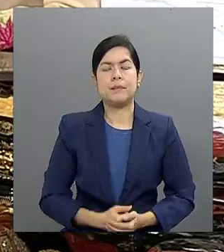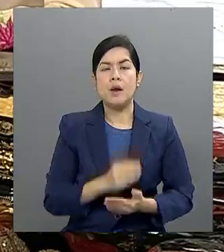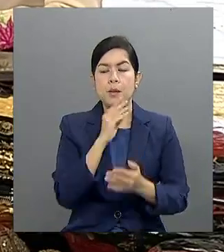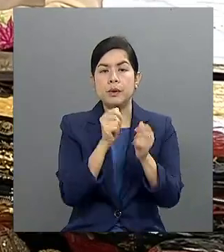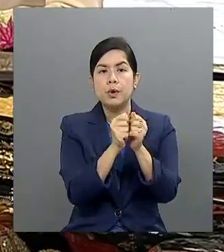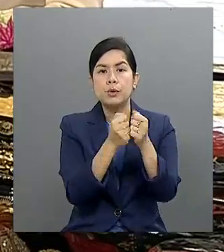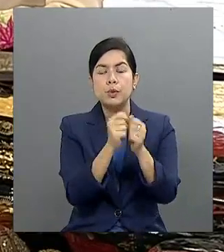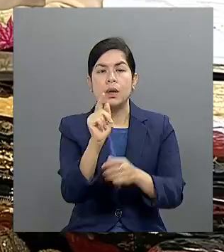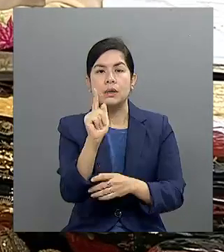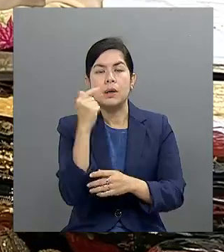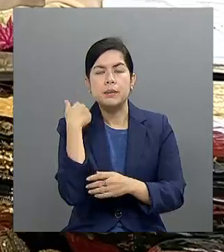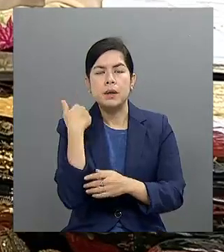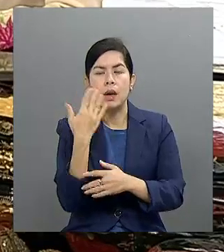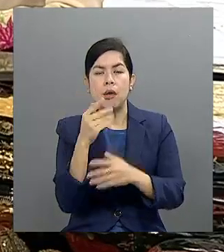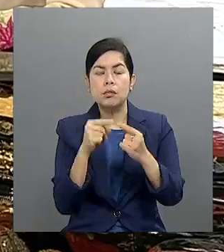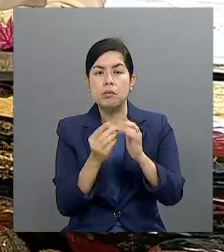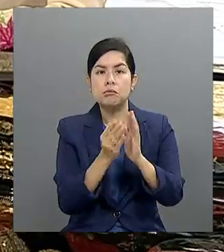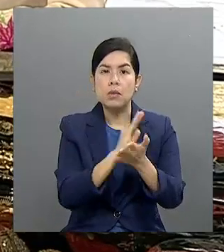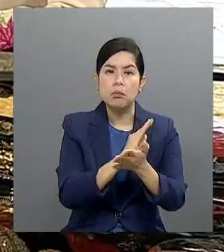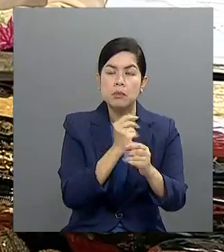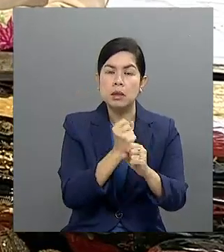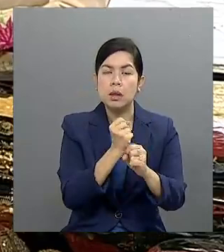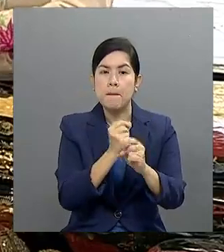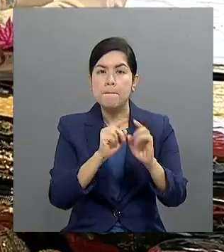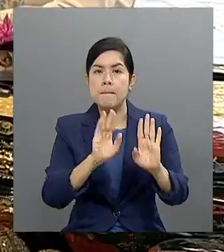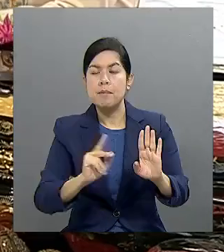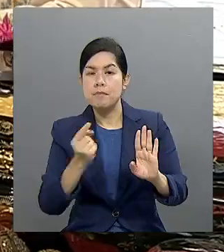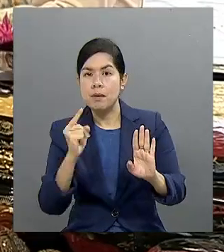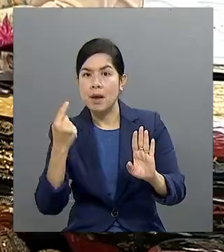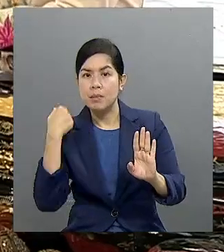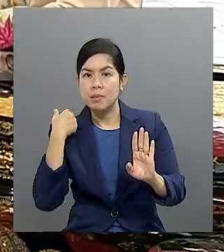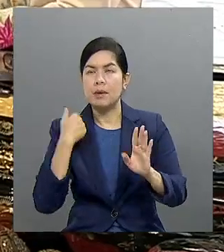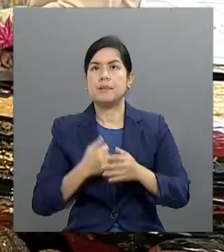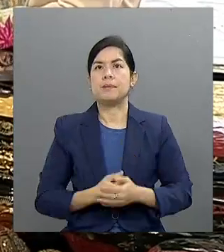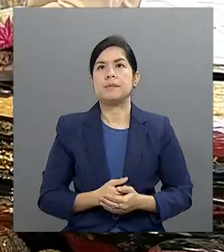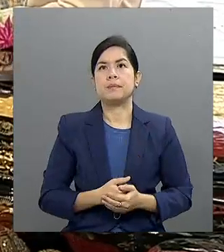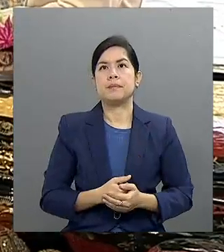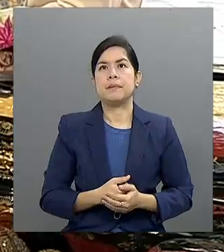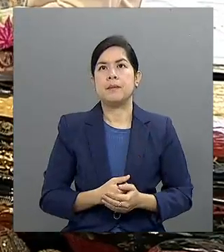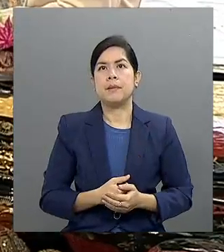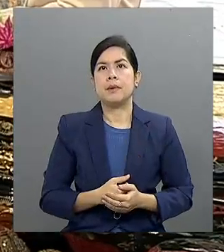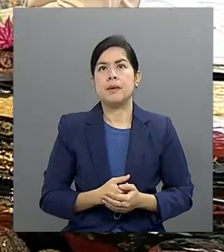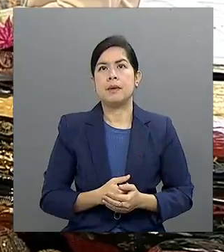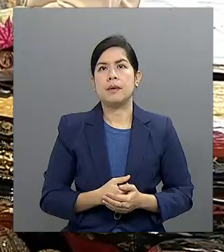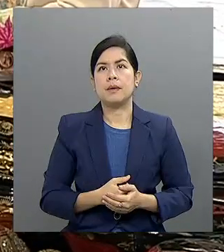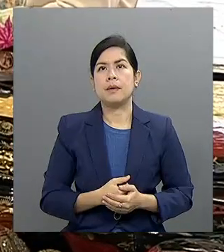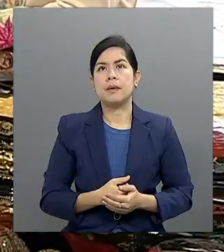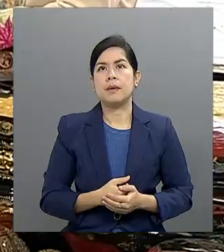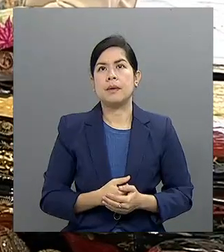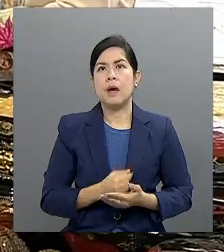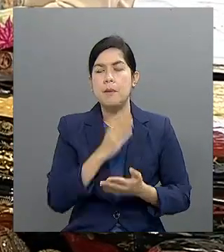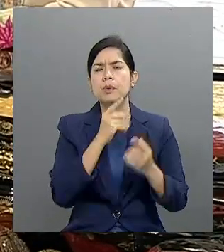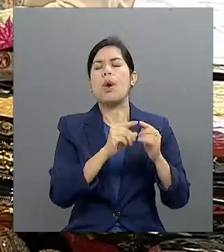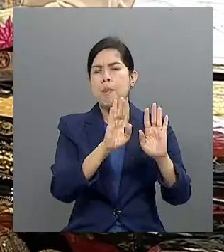แบบต่อยอดเป็นไส้แบบทองหยอดฝอยทองขนมหวานไส้เดือนหรือว่าเดี๋ยวมันจะเสียความดั้งเดิม จริงๆถ้าเป็นดั้งเดิมต้องเป็นแบบนี้ค่ะแต่ปั